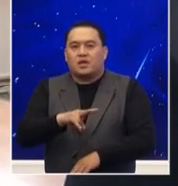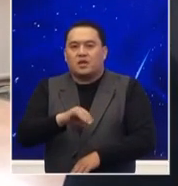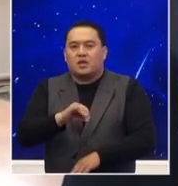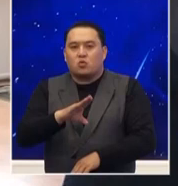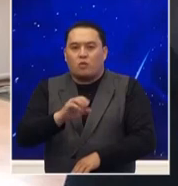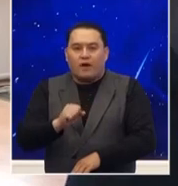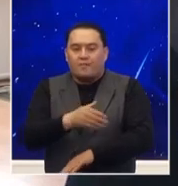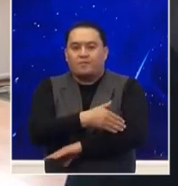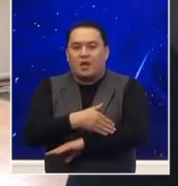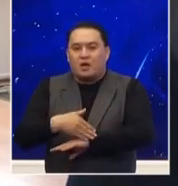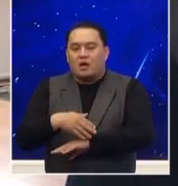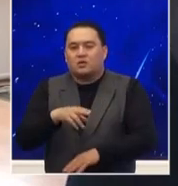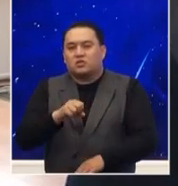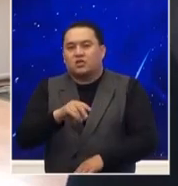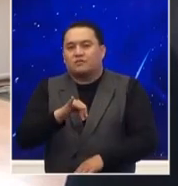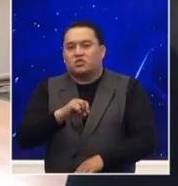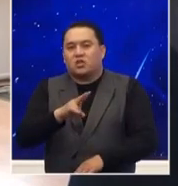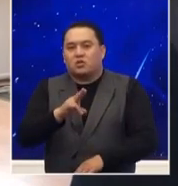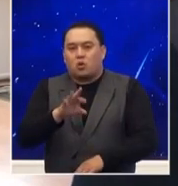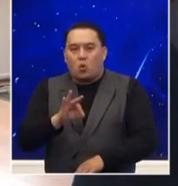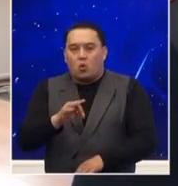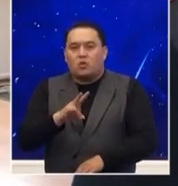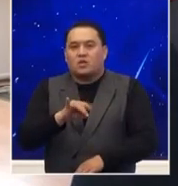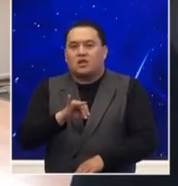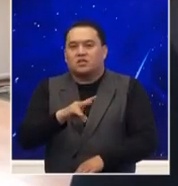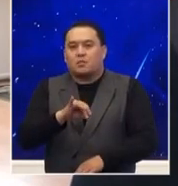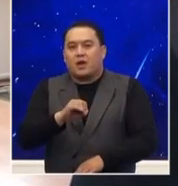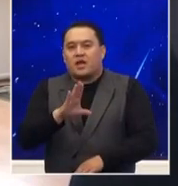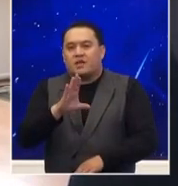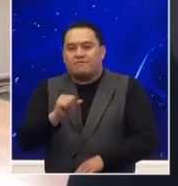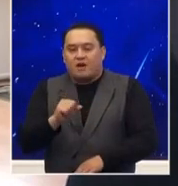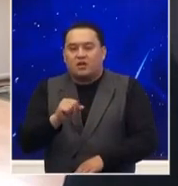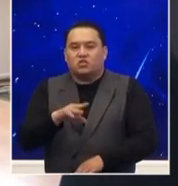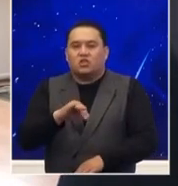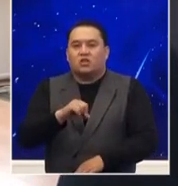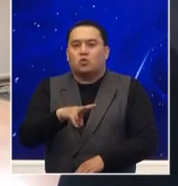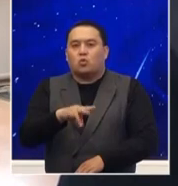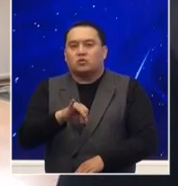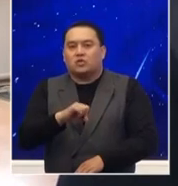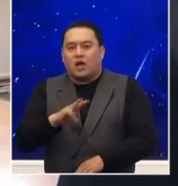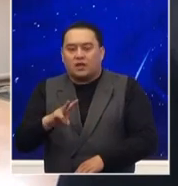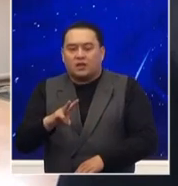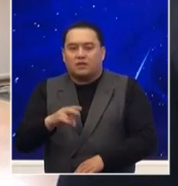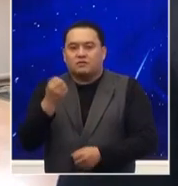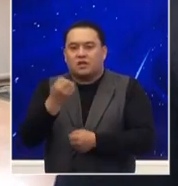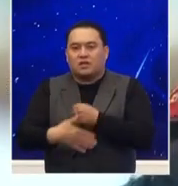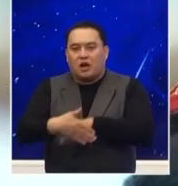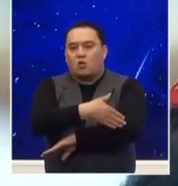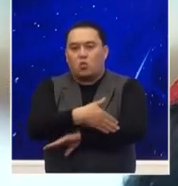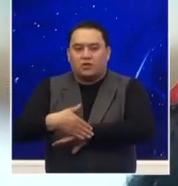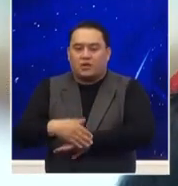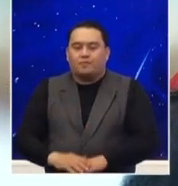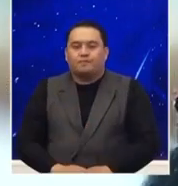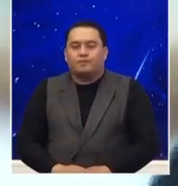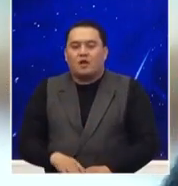Жельтоксан, Жанцугурова Шевченко, также Назарбаева Шевченко, Назарбаева Жельтоксан. Но центральных улицах.